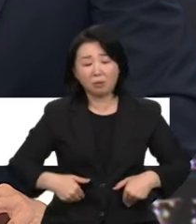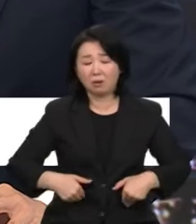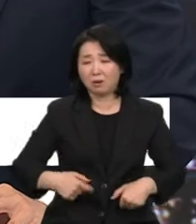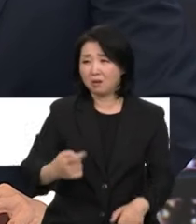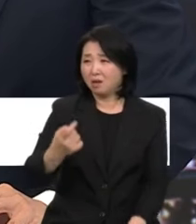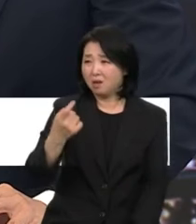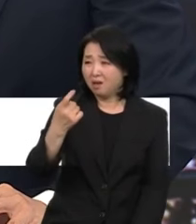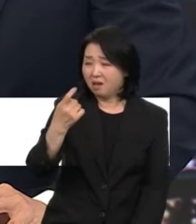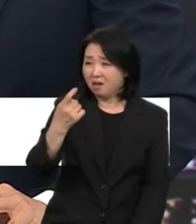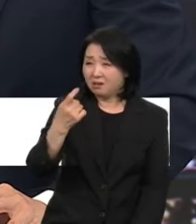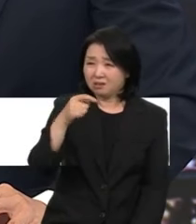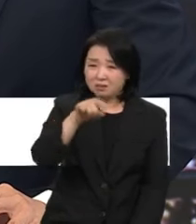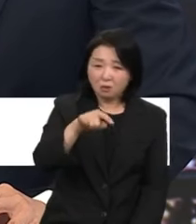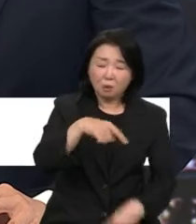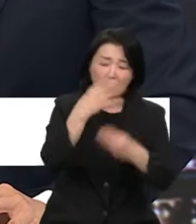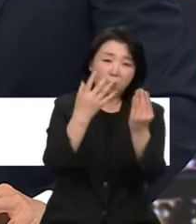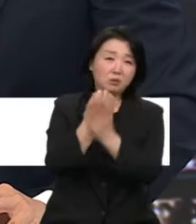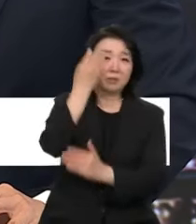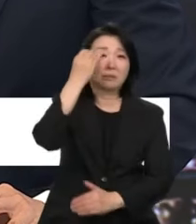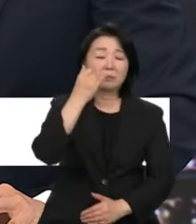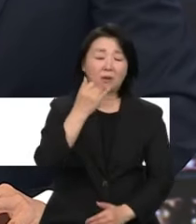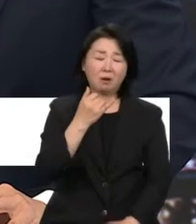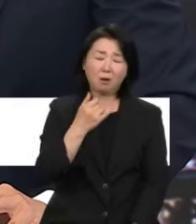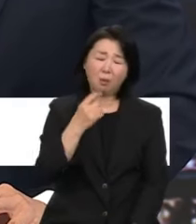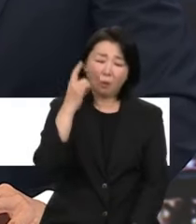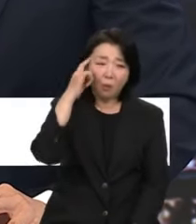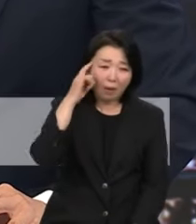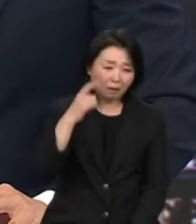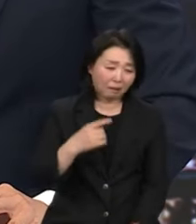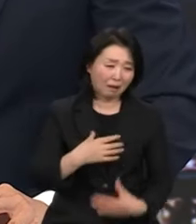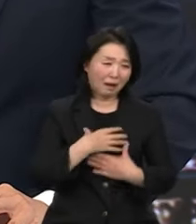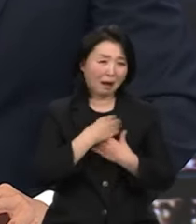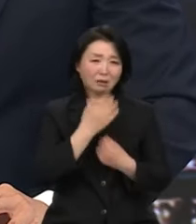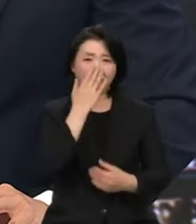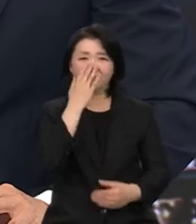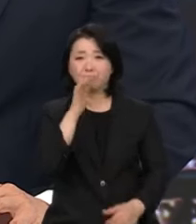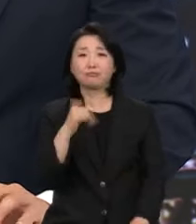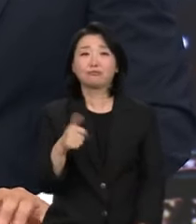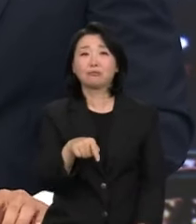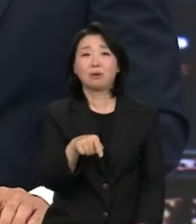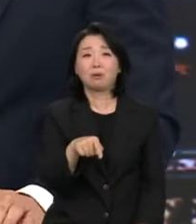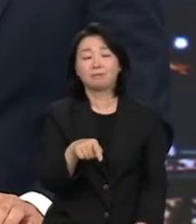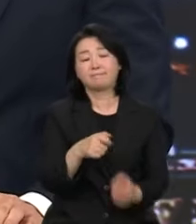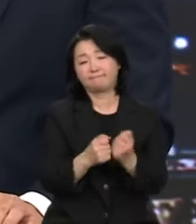우리 사회에 만연해 있는 안전불감증까지 상세하게 짚어드리겠습니다.